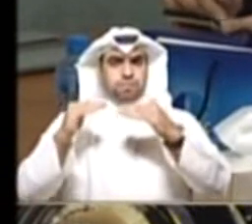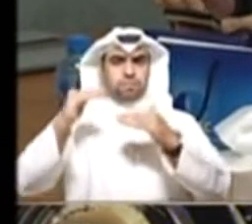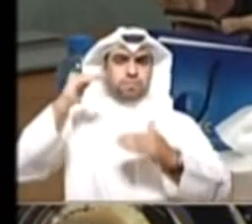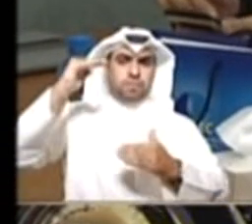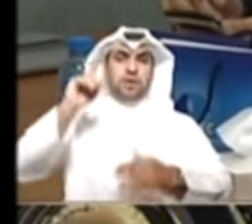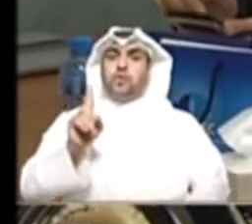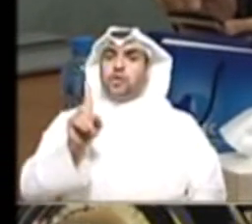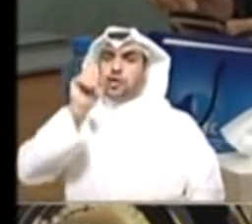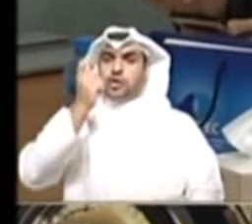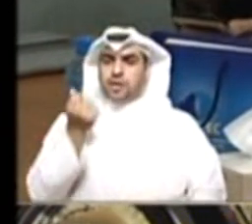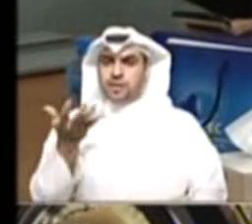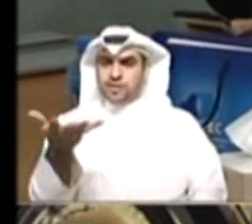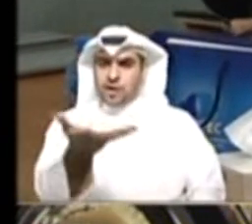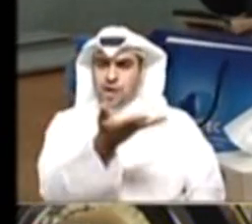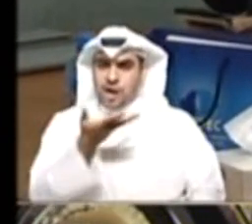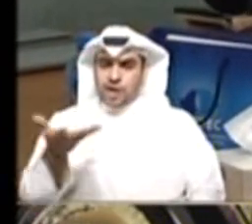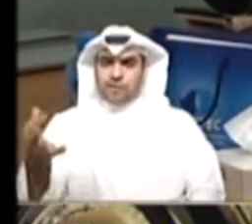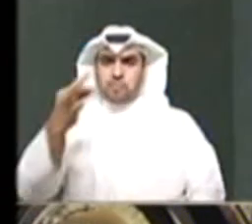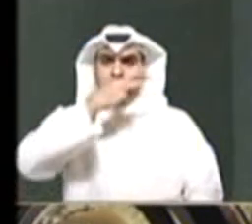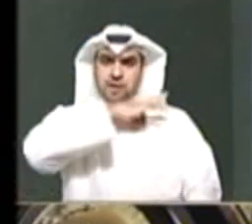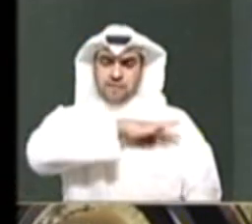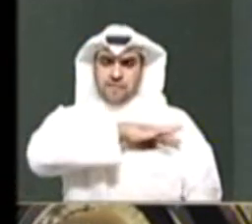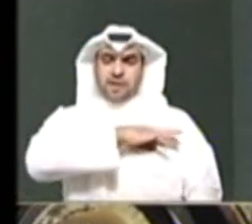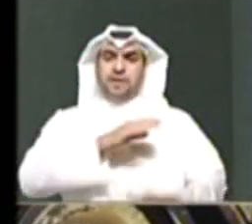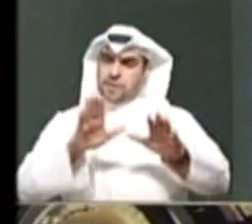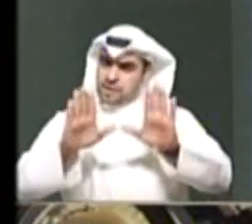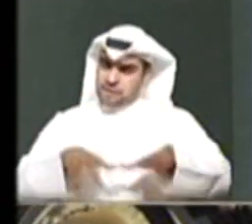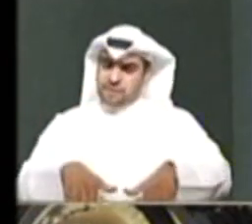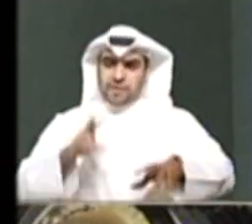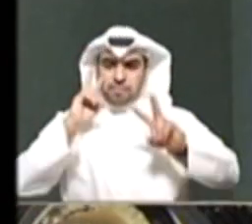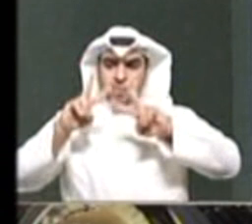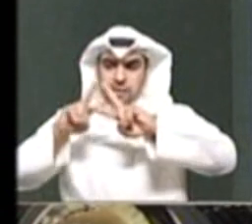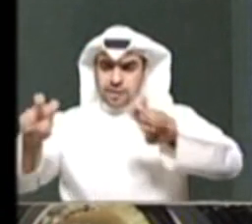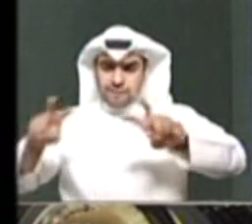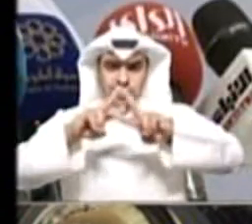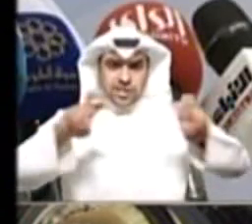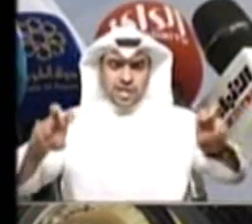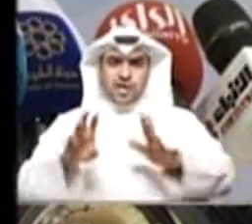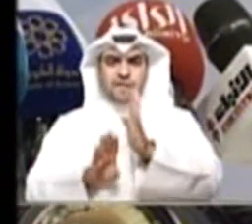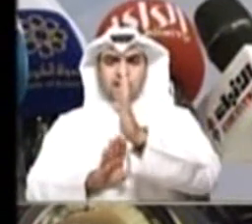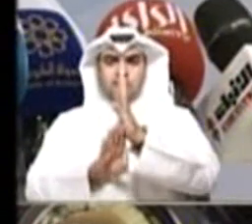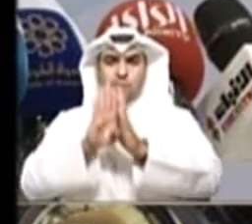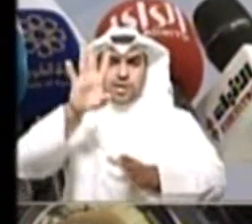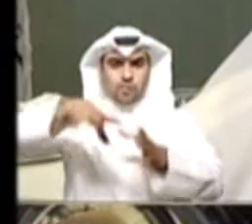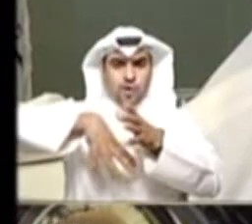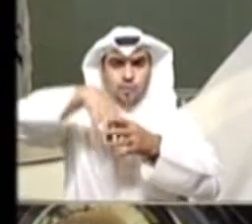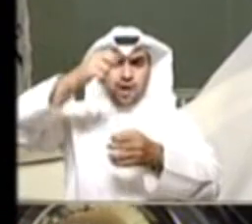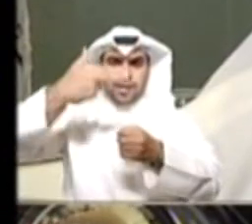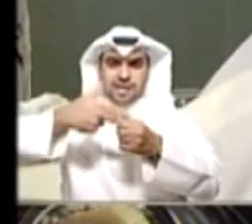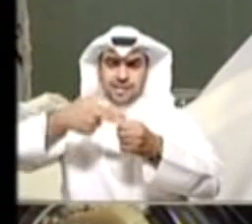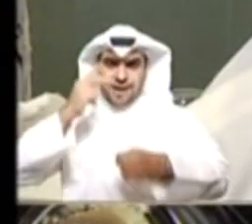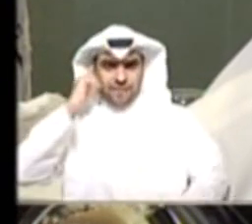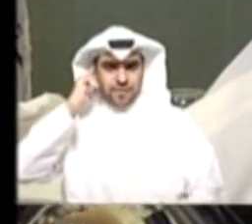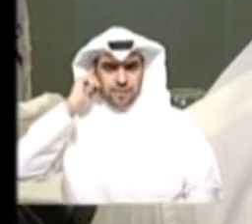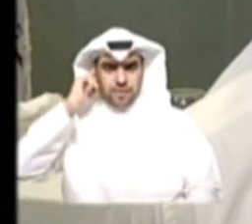ستعزز الاستثمارات النفطية في مجال الاستكشاف والتطوير والإنتاج.